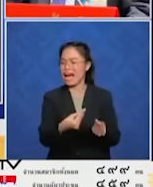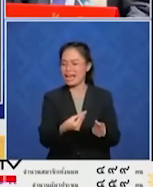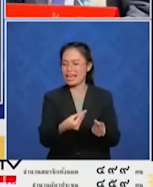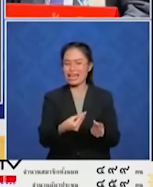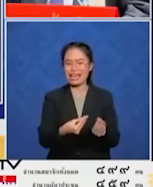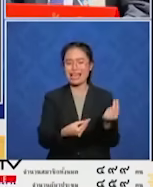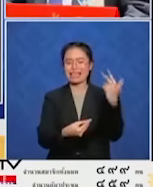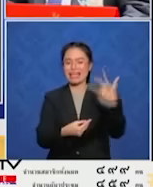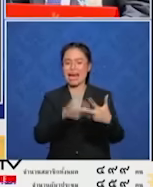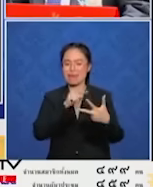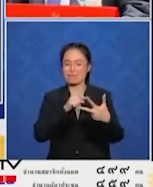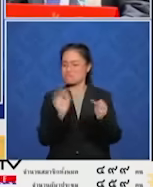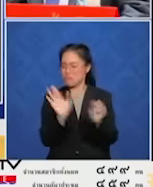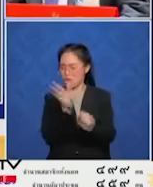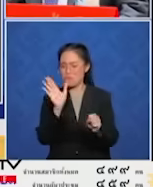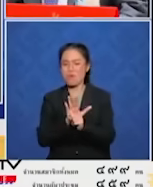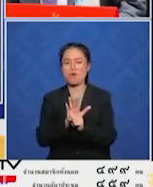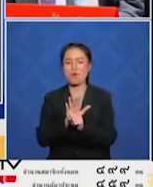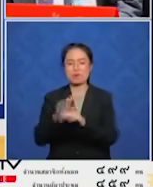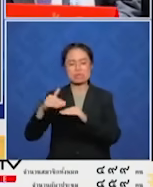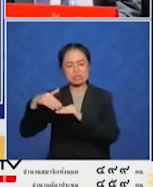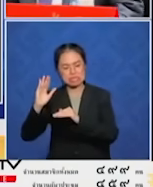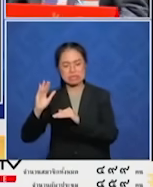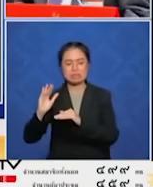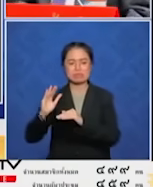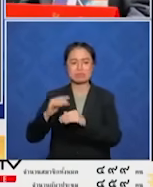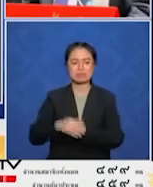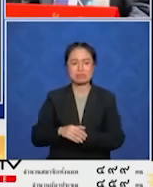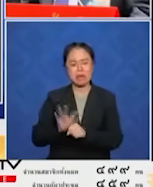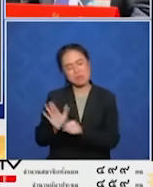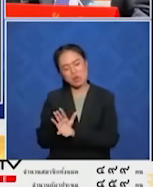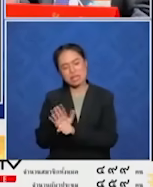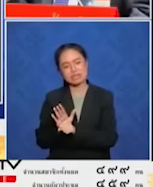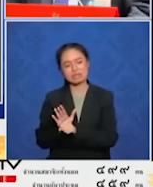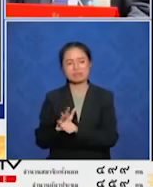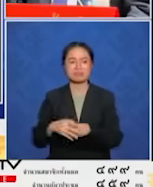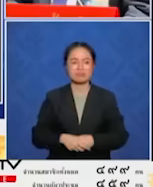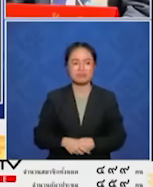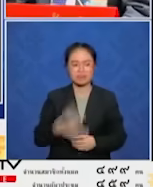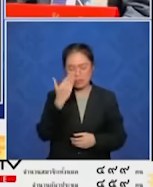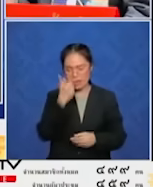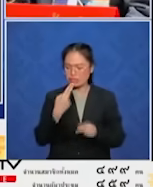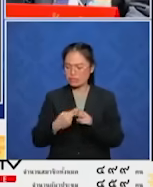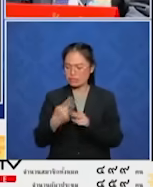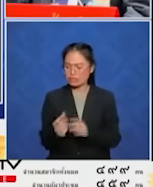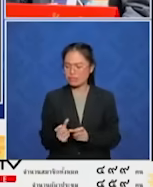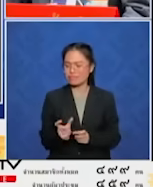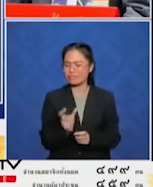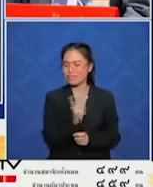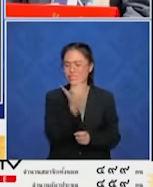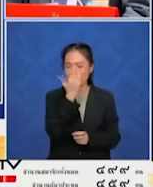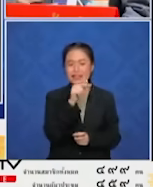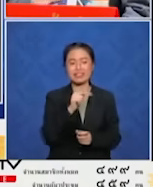น 93% 183เนี่ยลงทุนไป 171,000 สุดยอดแล้วรู้ไหมว่าแกกำลังรัฐมนตรีชื่อสุริยะ